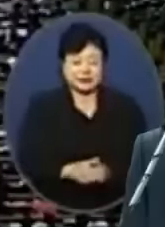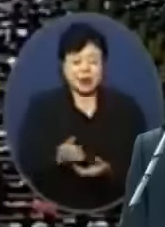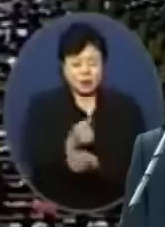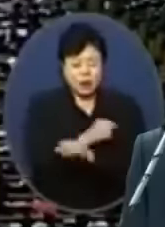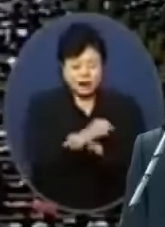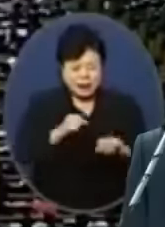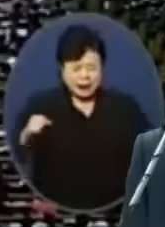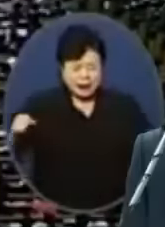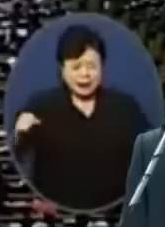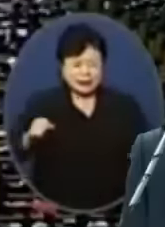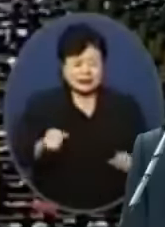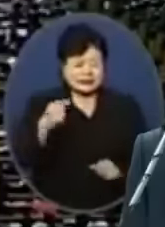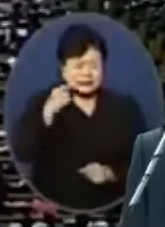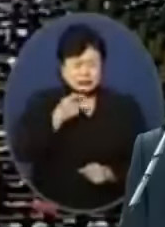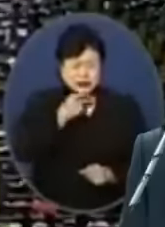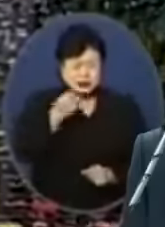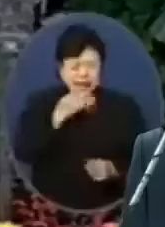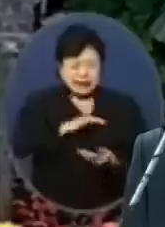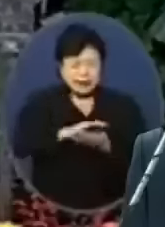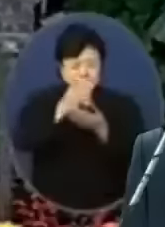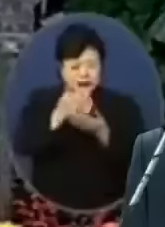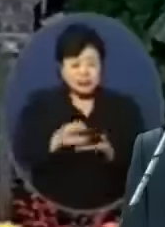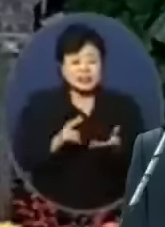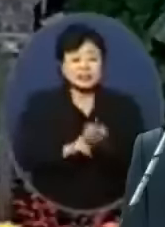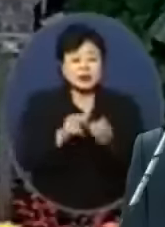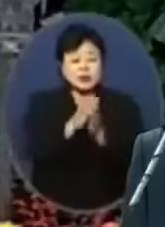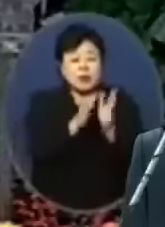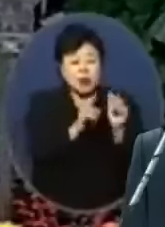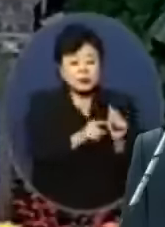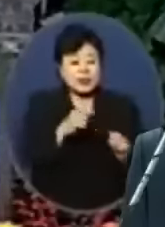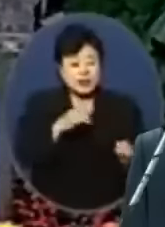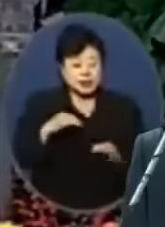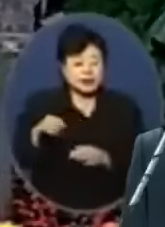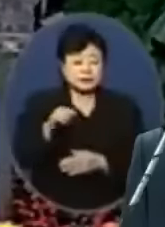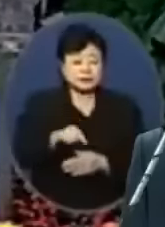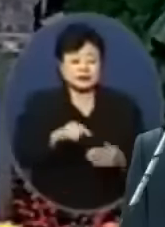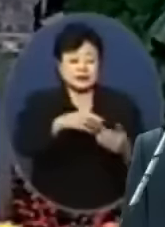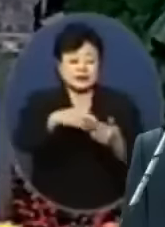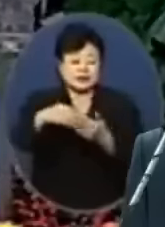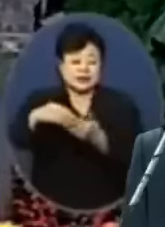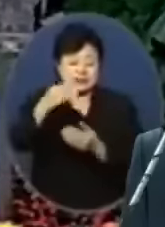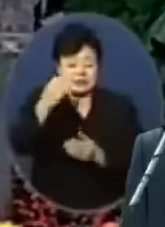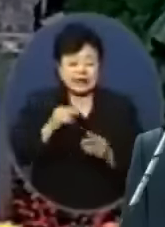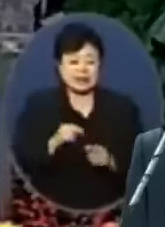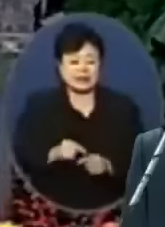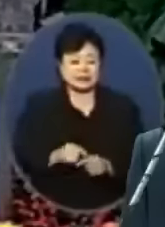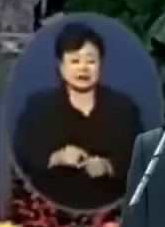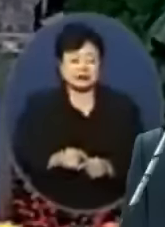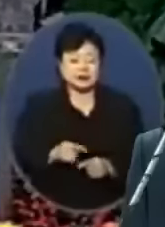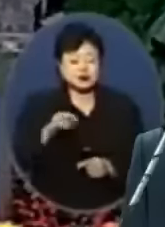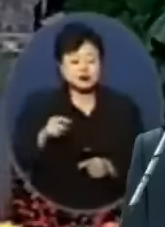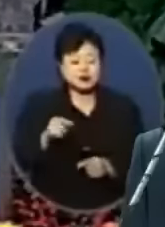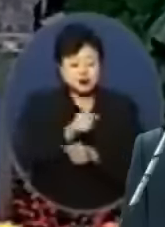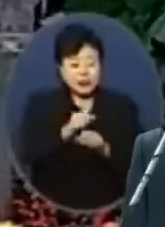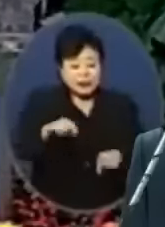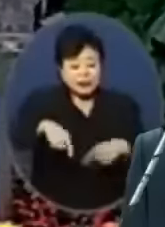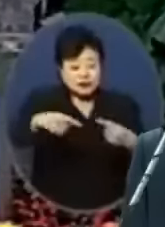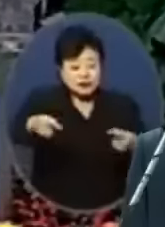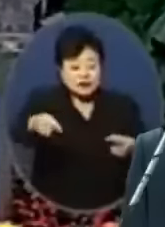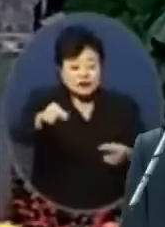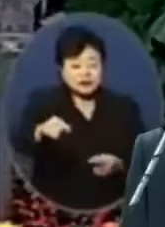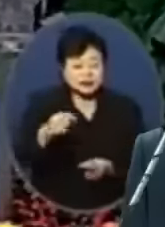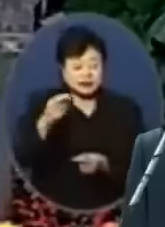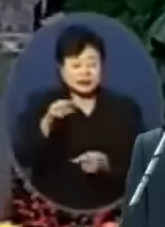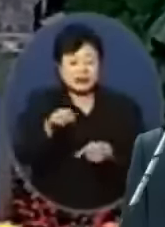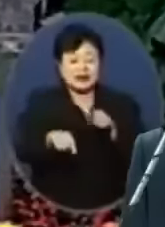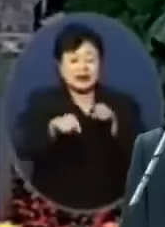수르광야에 쓴물이 달아지는 기적도 보면 모세가 홍해에서 이스라엘을 인도하며 그들이 나와서 수르광야로 들어가서 거기서